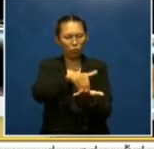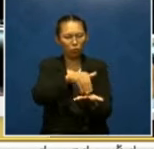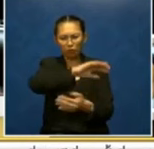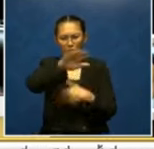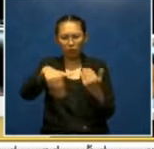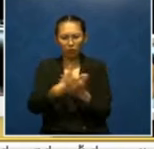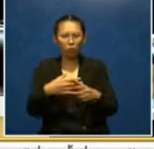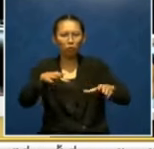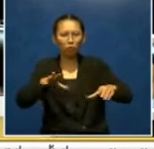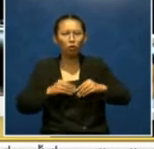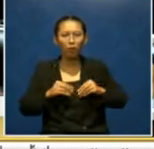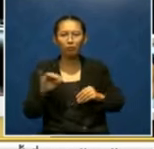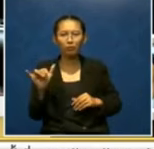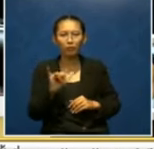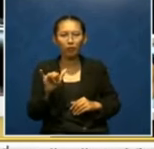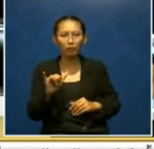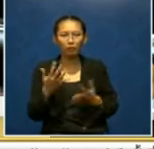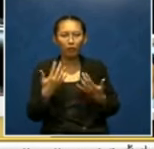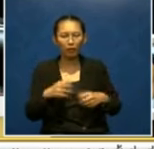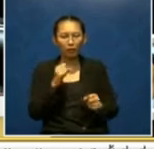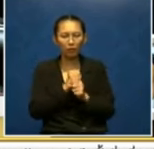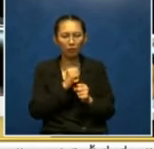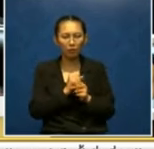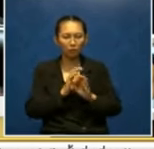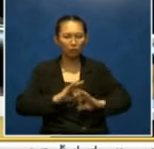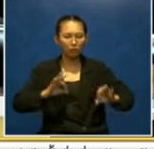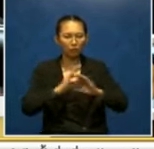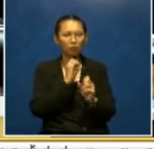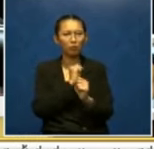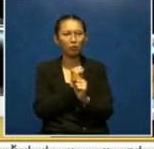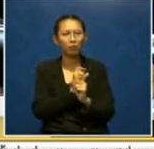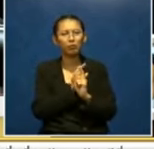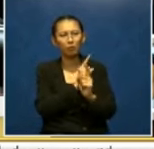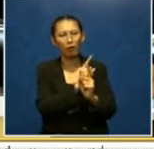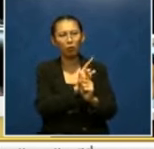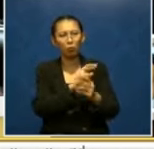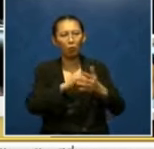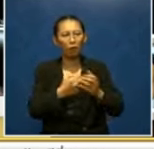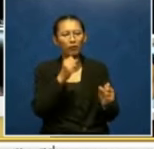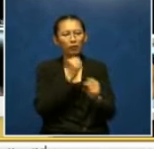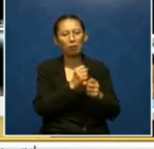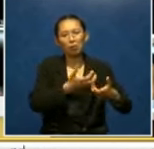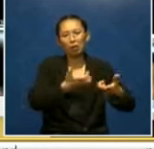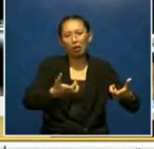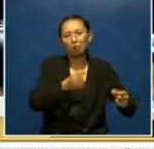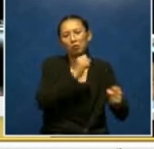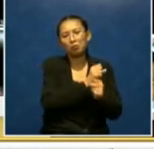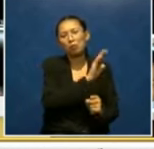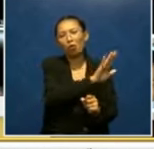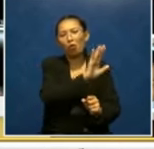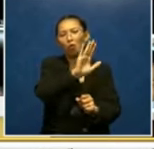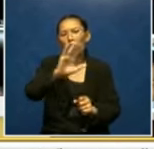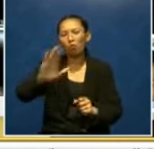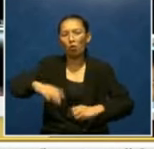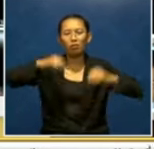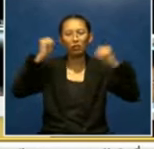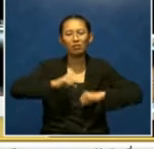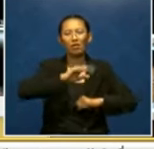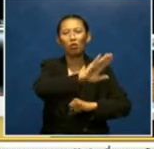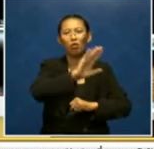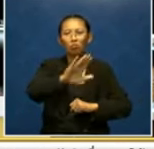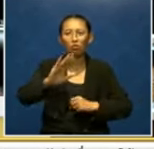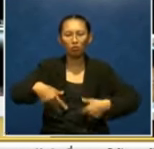มรับและต้องปฏิบัติภารกิจในเรื่องที่ดินร่วมกันต่างคนต่างทำงานต่างคนต่างตัดสินใจและในตัวบท